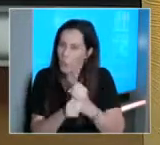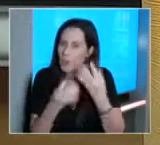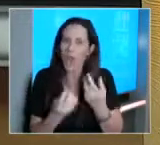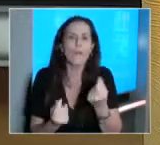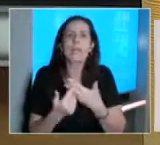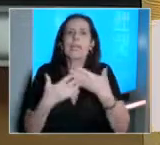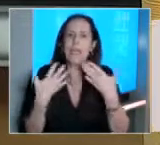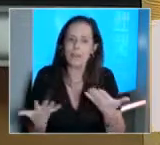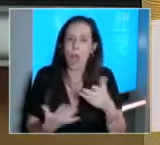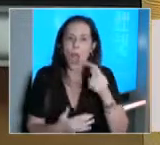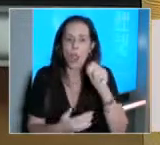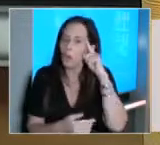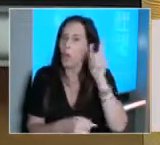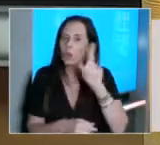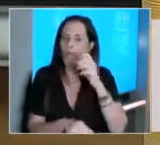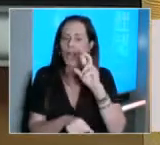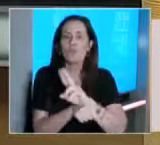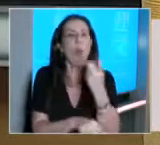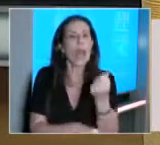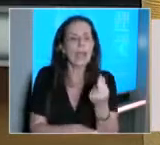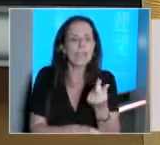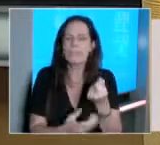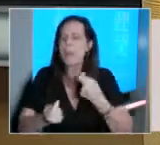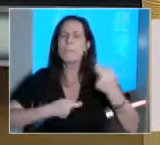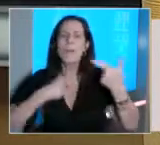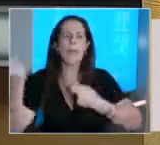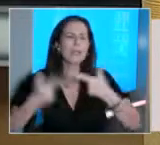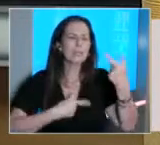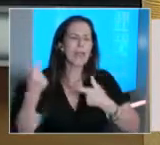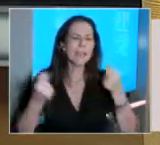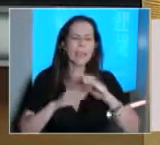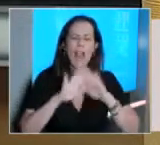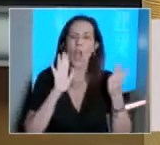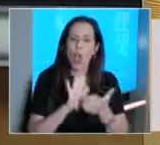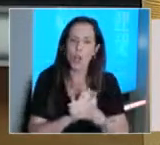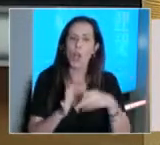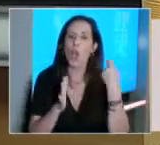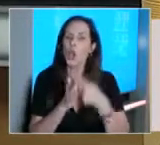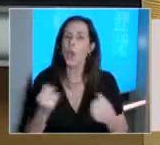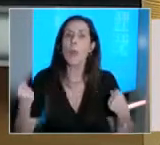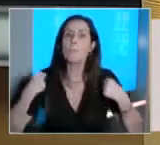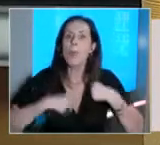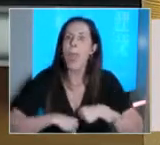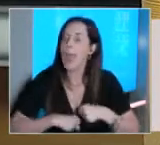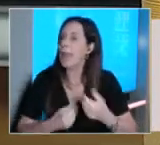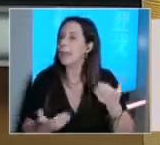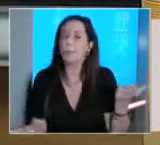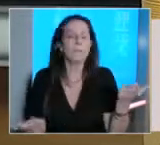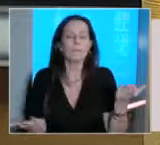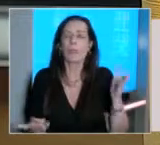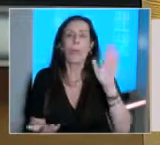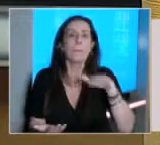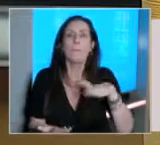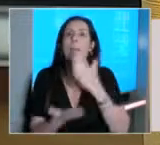עבודה, אבל נעמי לא יודעת לשמור על הכסף, היא מבזבזת על כל דבר אפשרי, קונה מעיל צמר באמצע יום